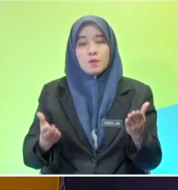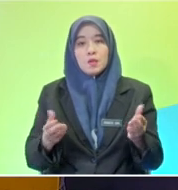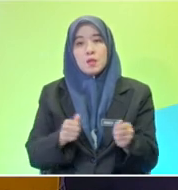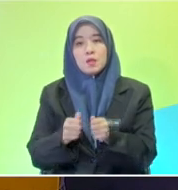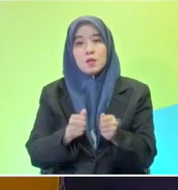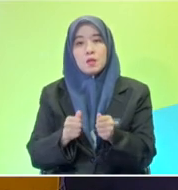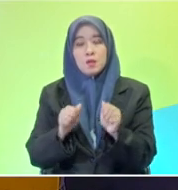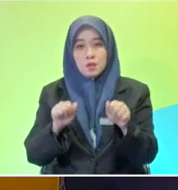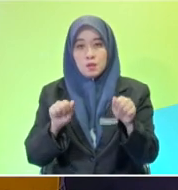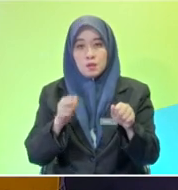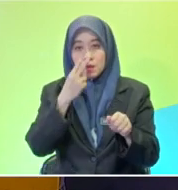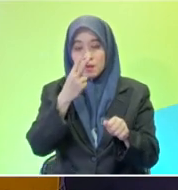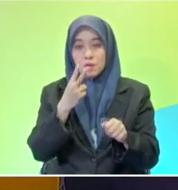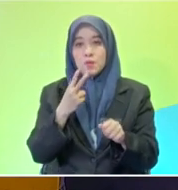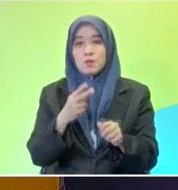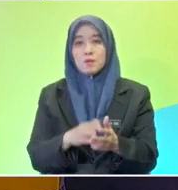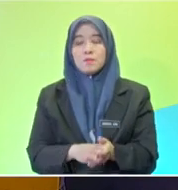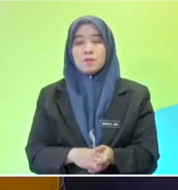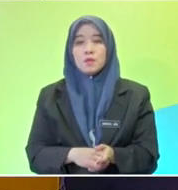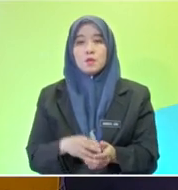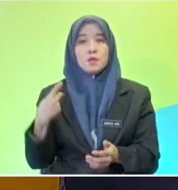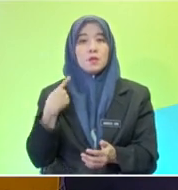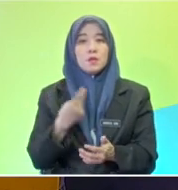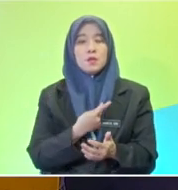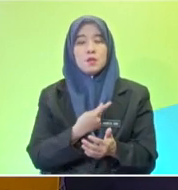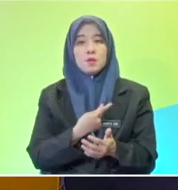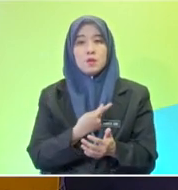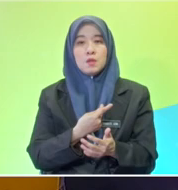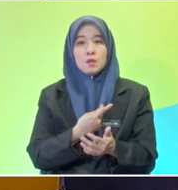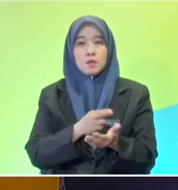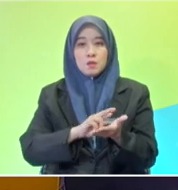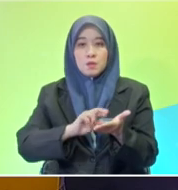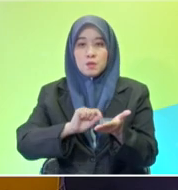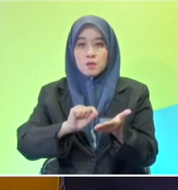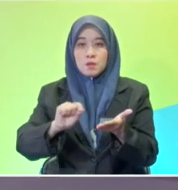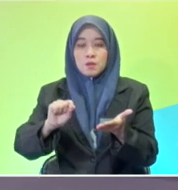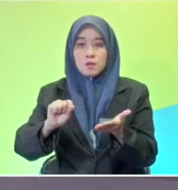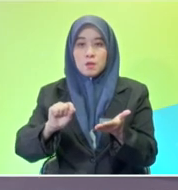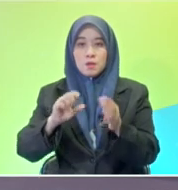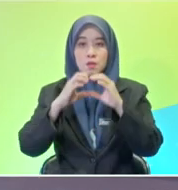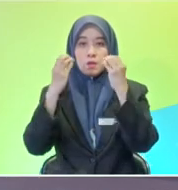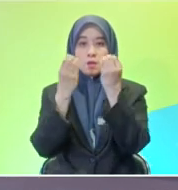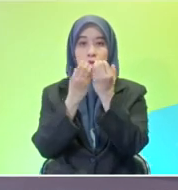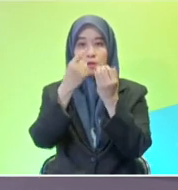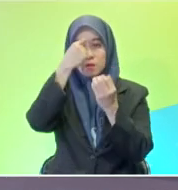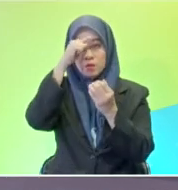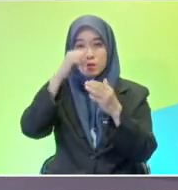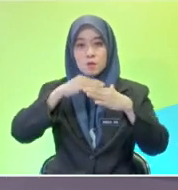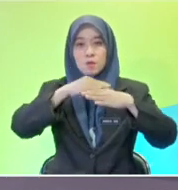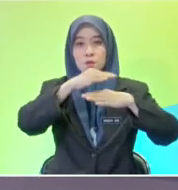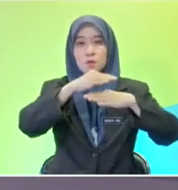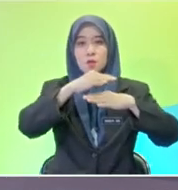cikgu. Okey, cikgu. Jom kita buat sedikit rumusan mengenai kelas kita hari ini, cikgu. Okey. Kelas hari ini tahap penguasaan kita